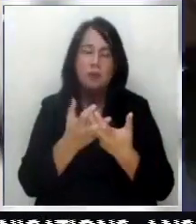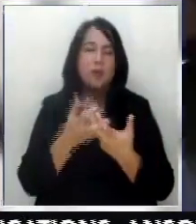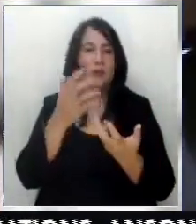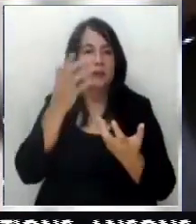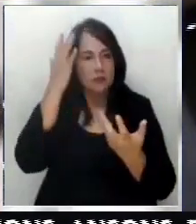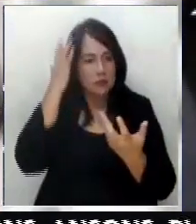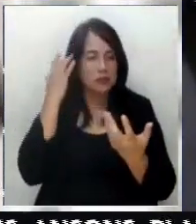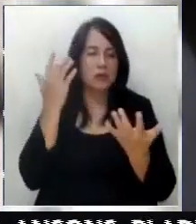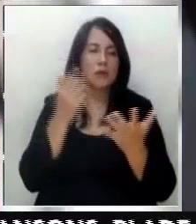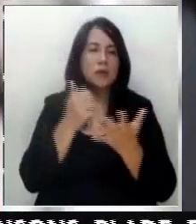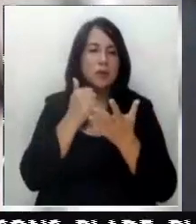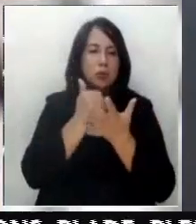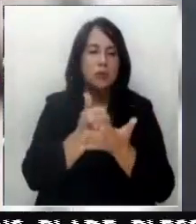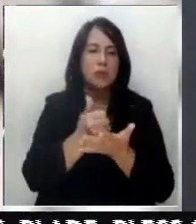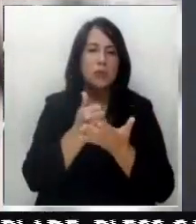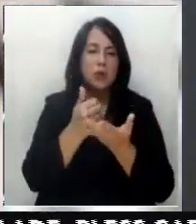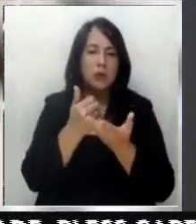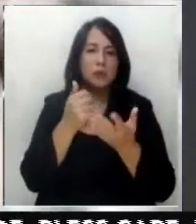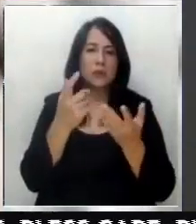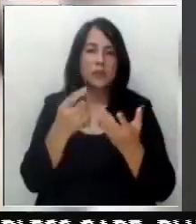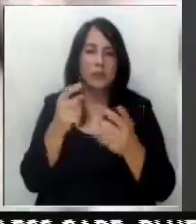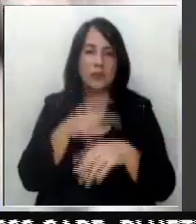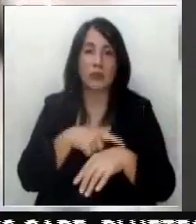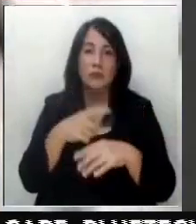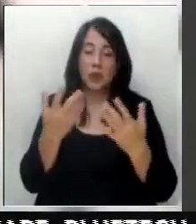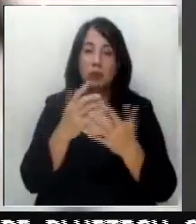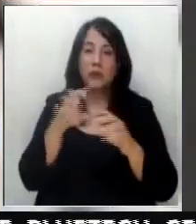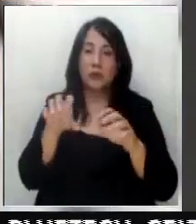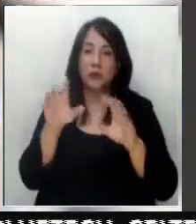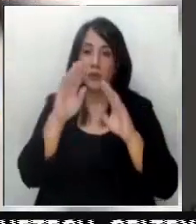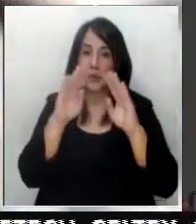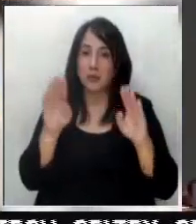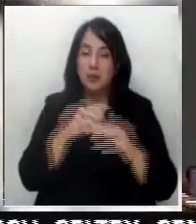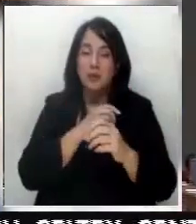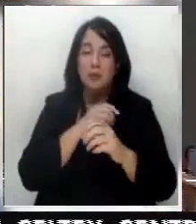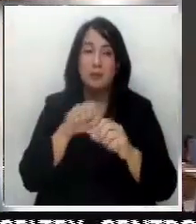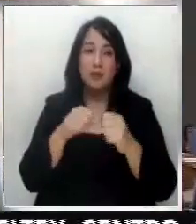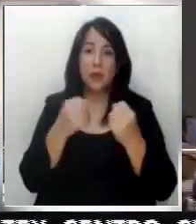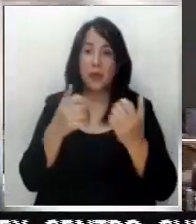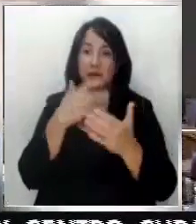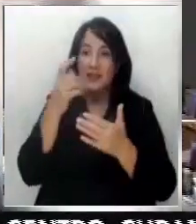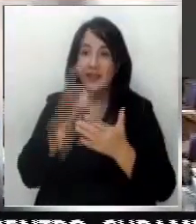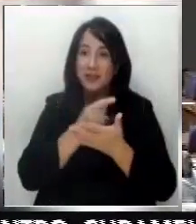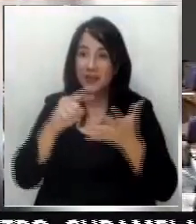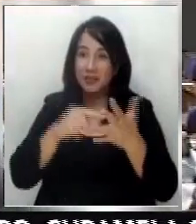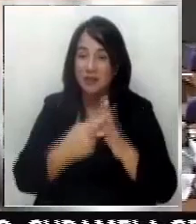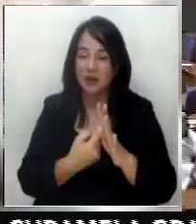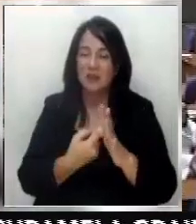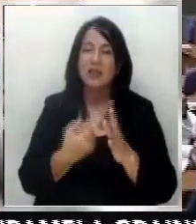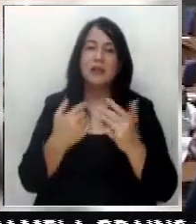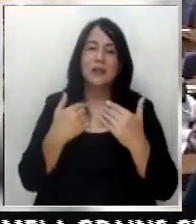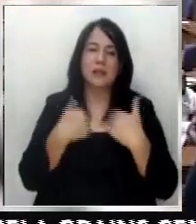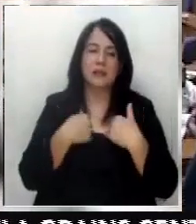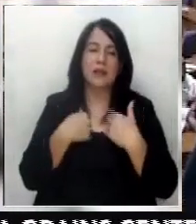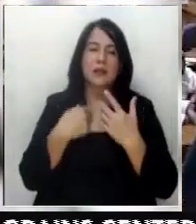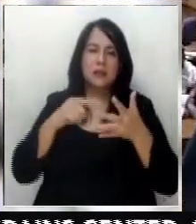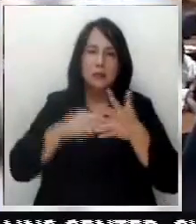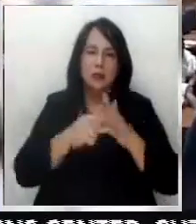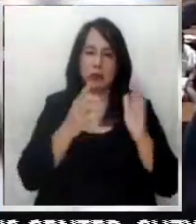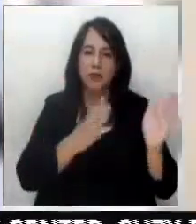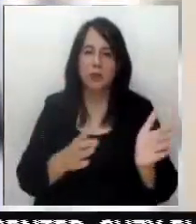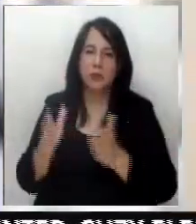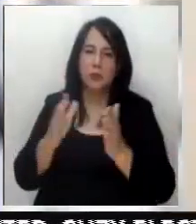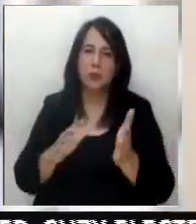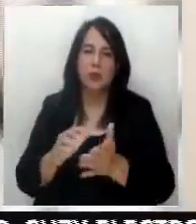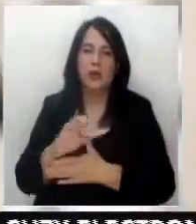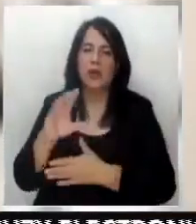times. Kaya kahit naka-Christmas break ang Kamara simula sa susunod na linggo, pagugulungin na ang paghahanda sa charter change o